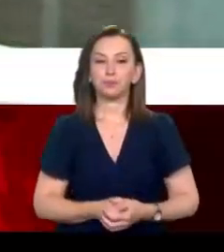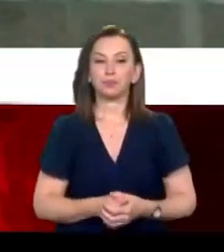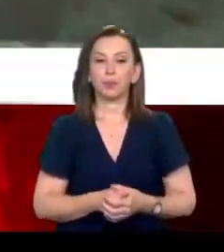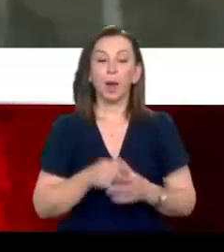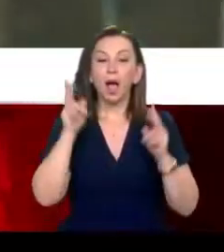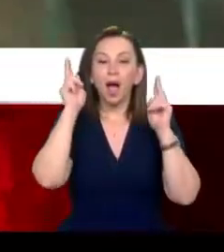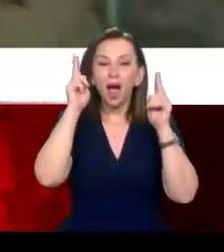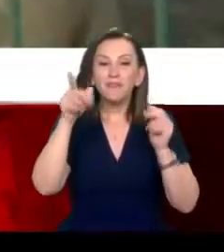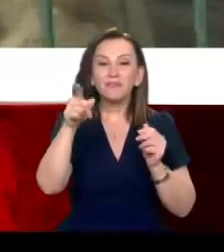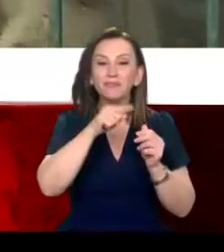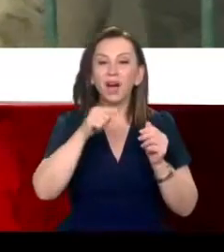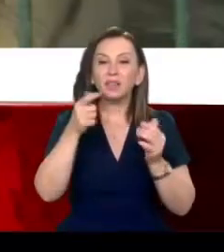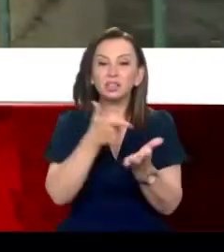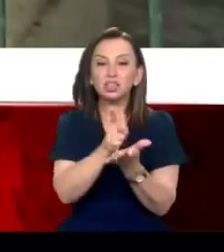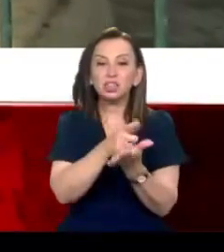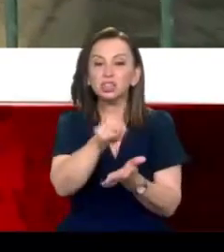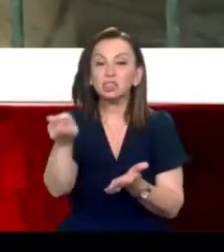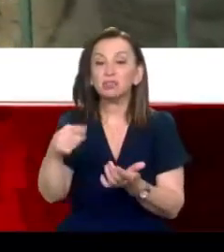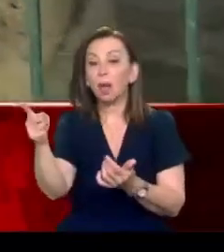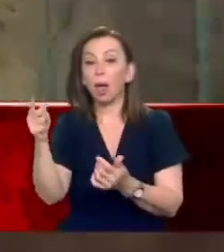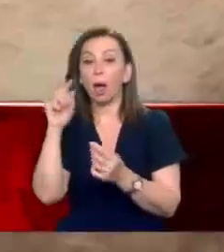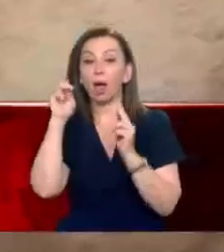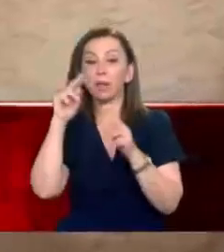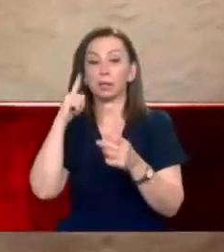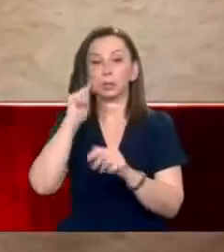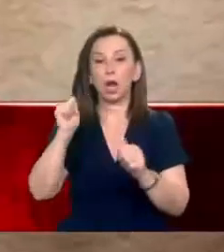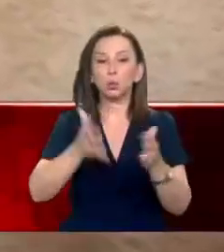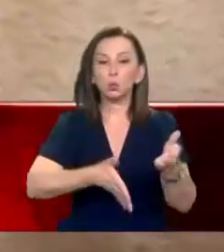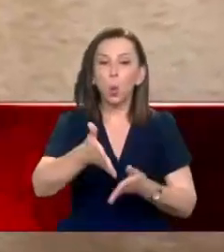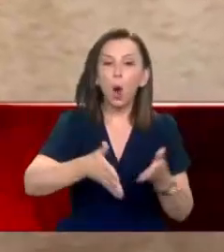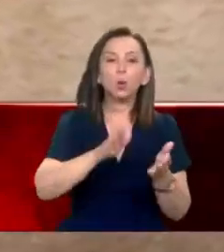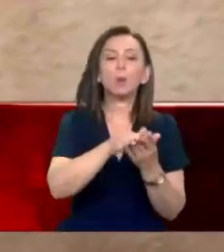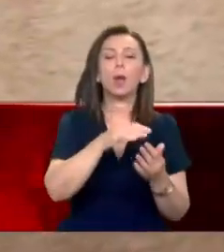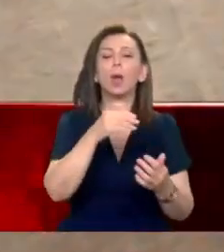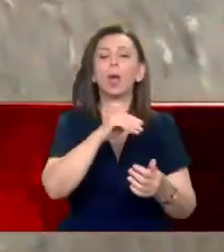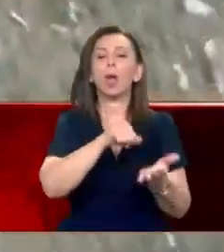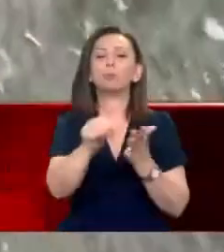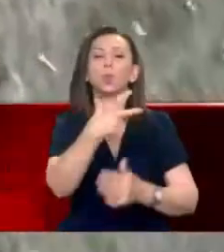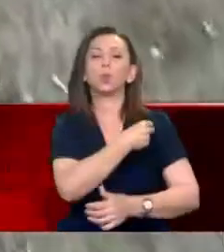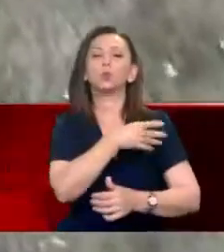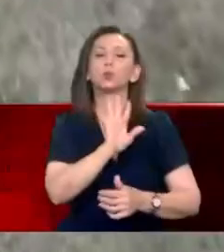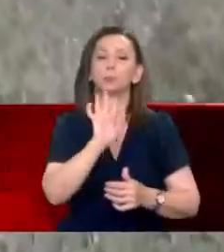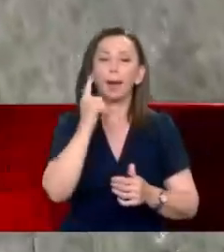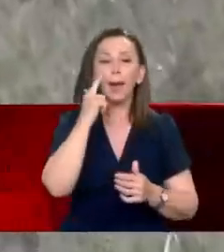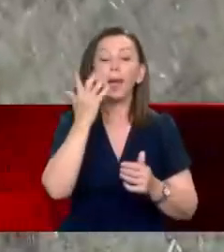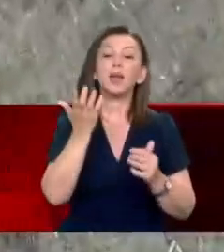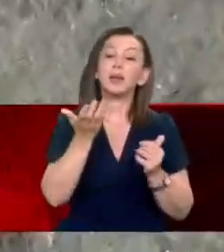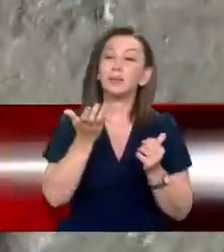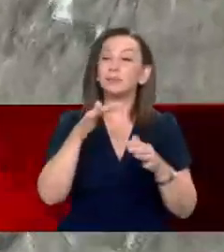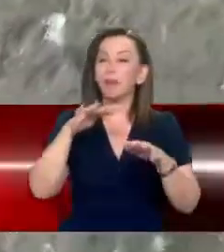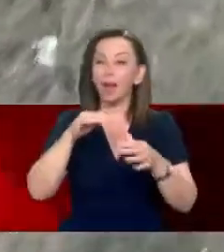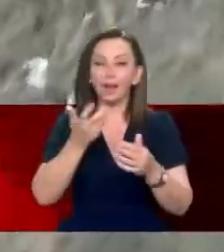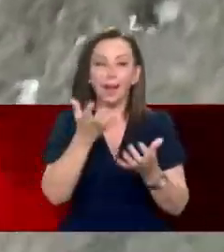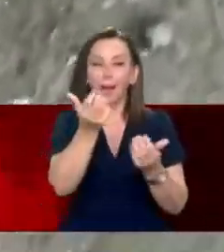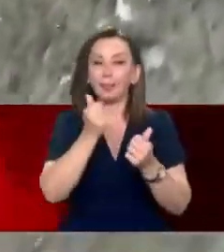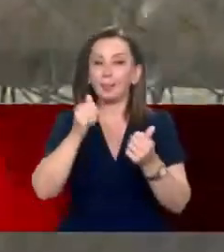kalmamış hayvanların barınaklarda da diğer hayvanlara zarar verdiğini görüyoruz. Her sokak köpeği uyutulmayacak. Rehabilite edilemeyenlere ötenazi uygulanacak.